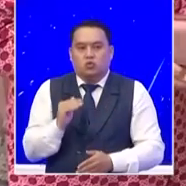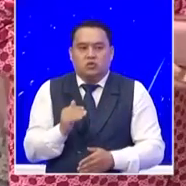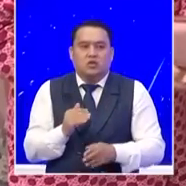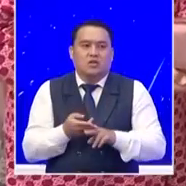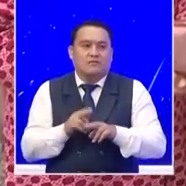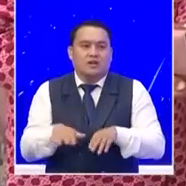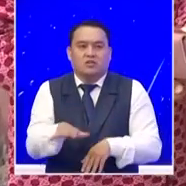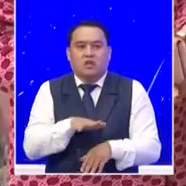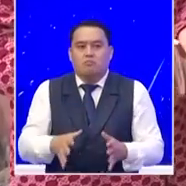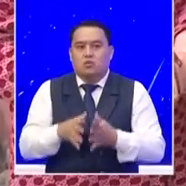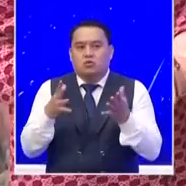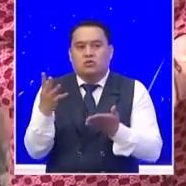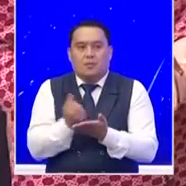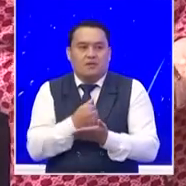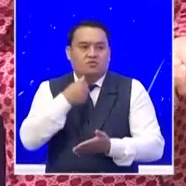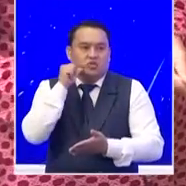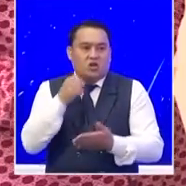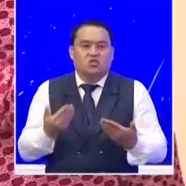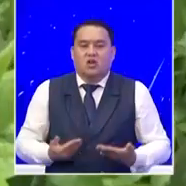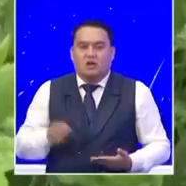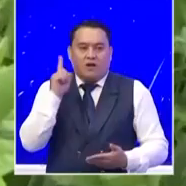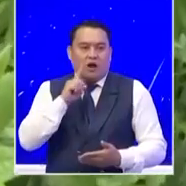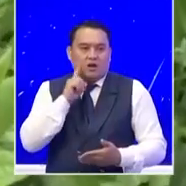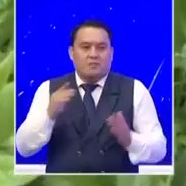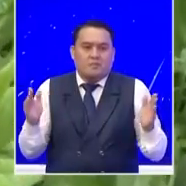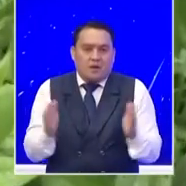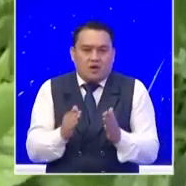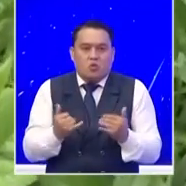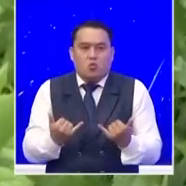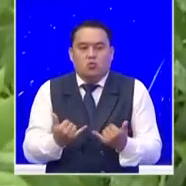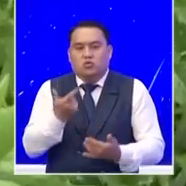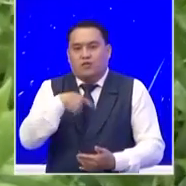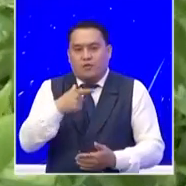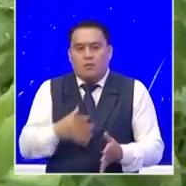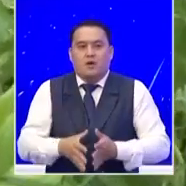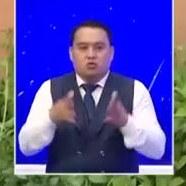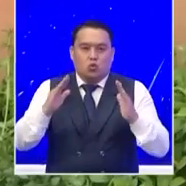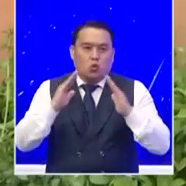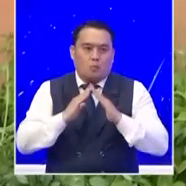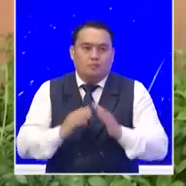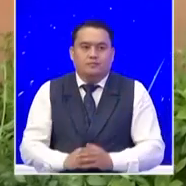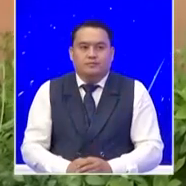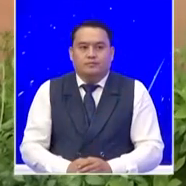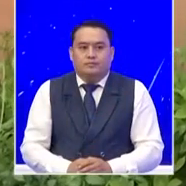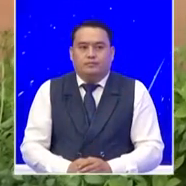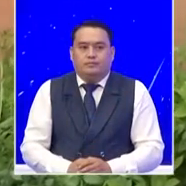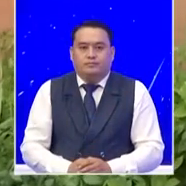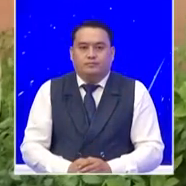нашли специально для большой семьи. Еще вчера она жила в арендной тесной временке, а теперь у них есть свой уютный дом.